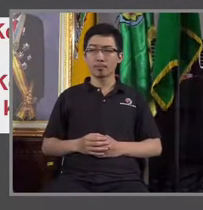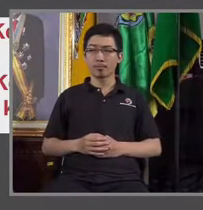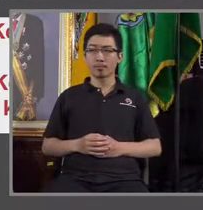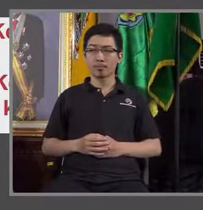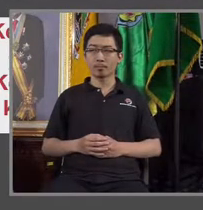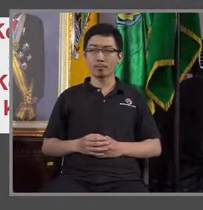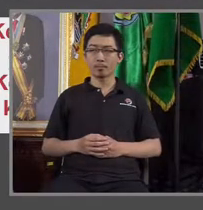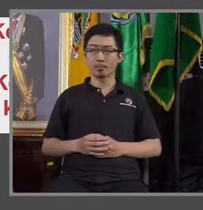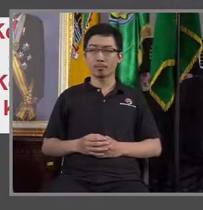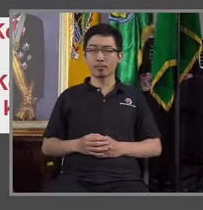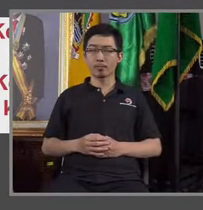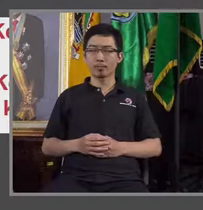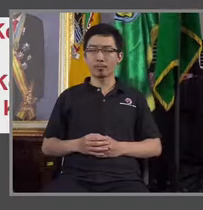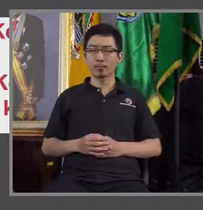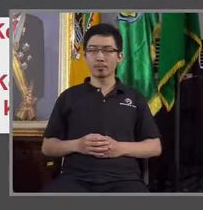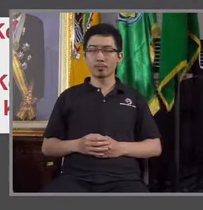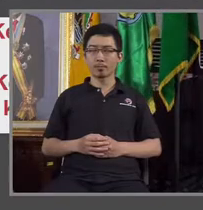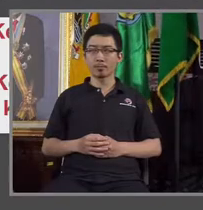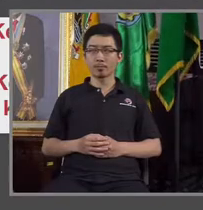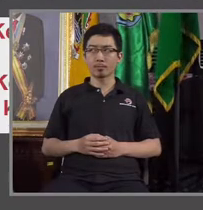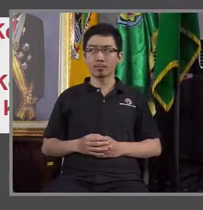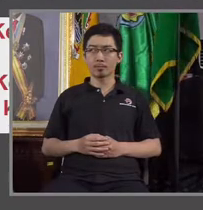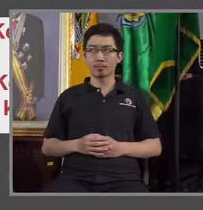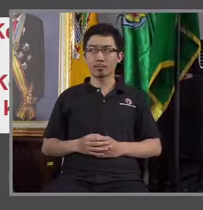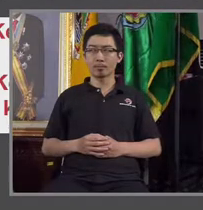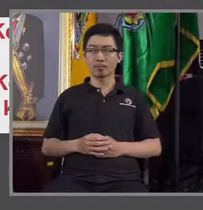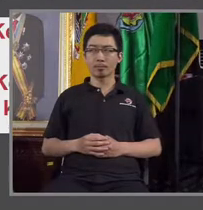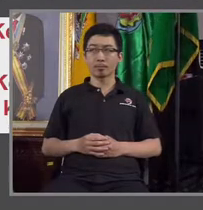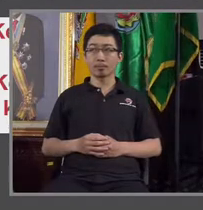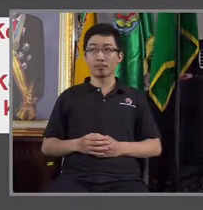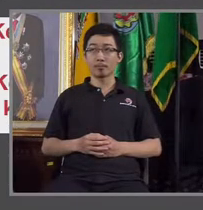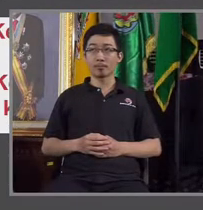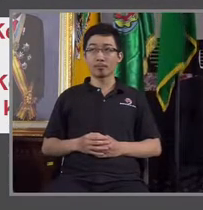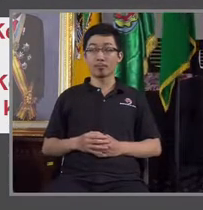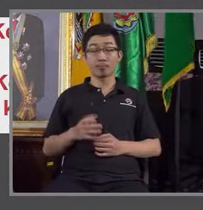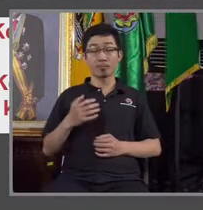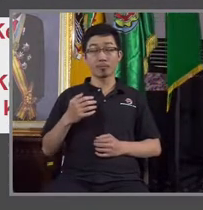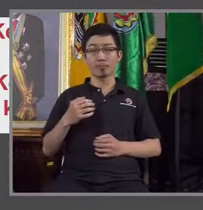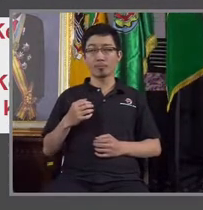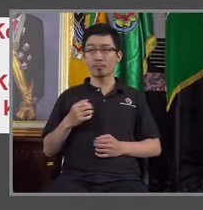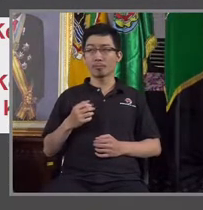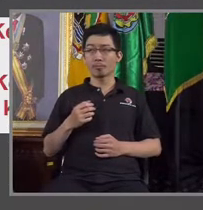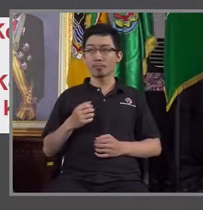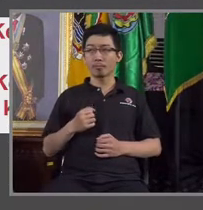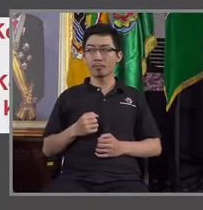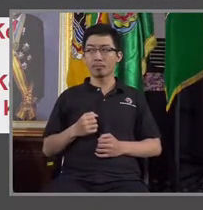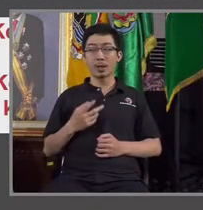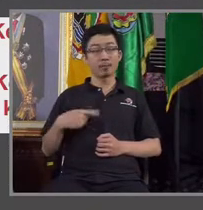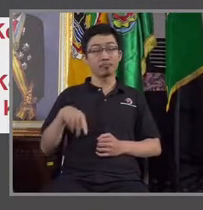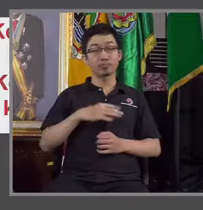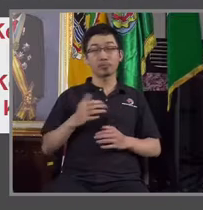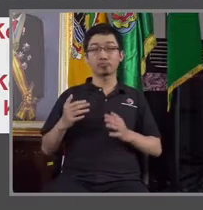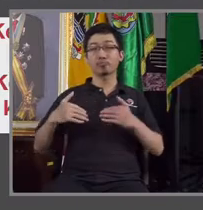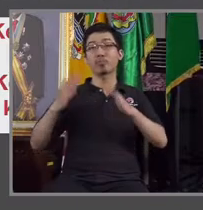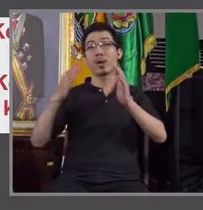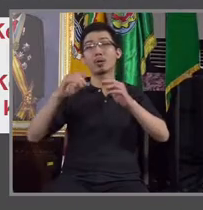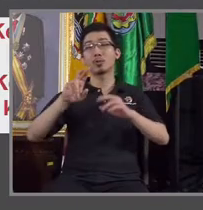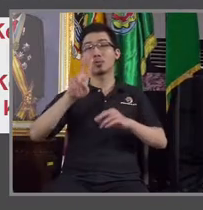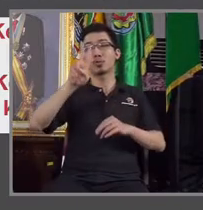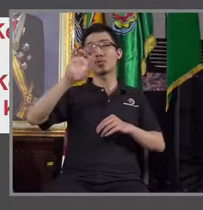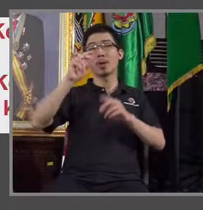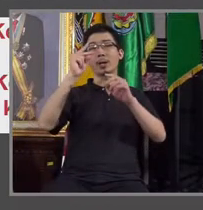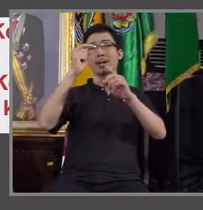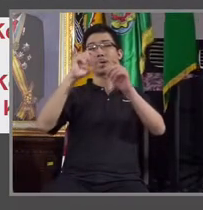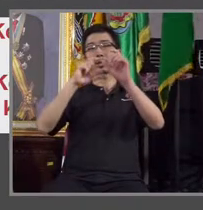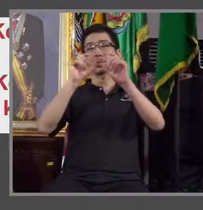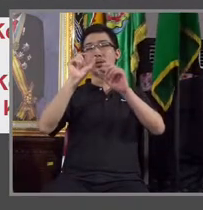jempolan kami juga membangun gua RSUD baru Bapak Gubernur dalam rangka